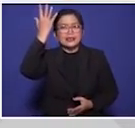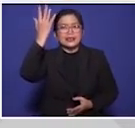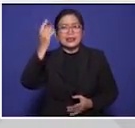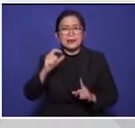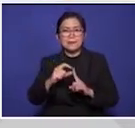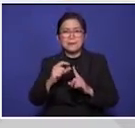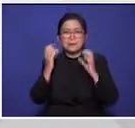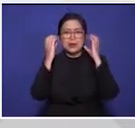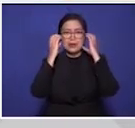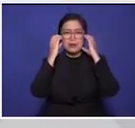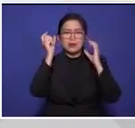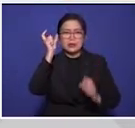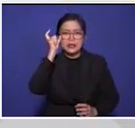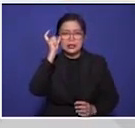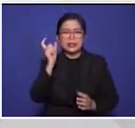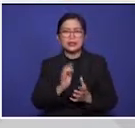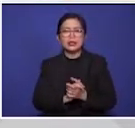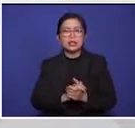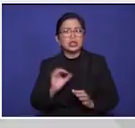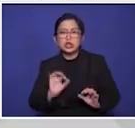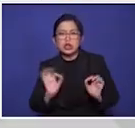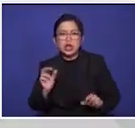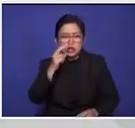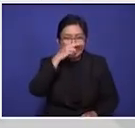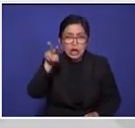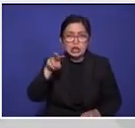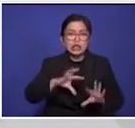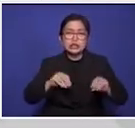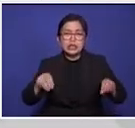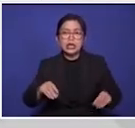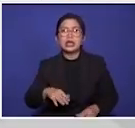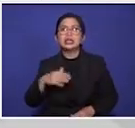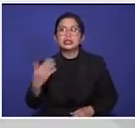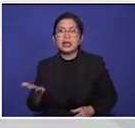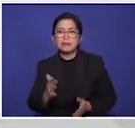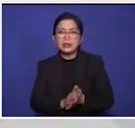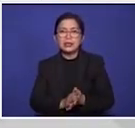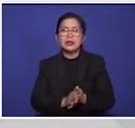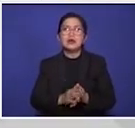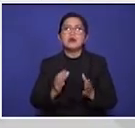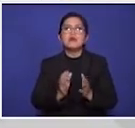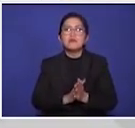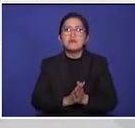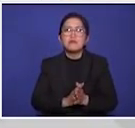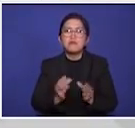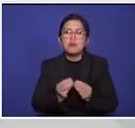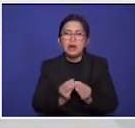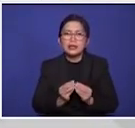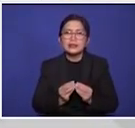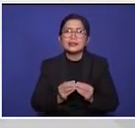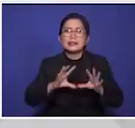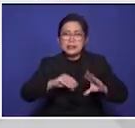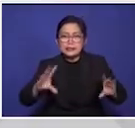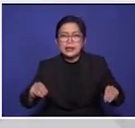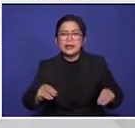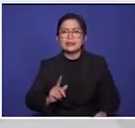menciptakan lapangan kerja beliau menjadi mentor bisnis online dan ratusan murid kesetaraan tadi bukan hanya kesetaraan